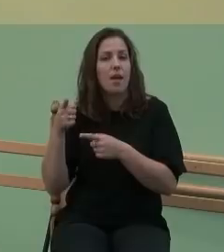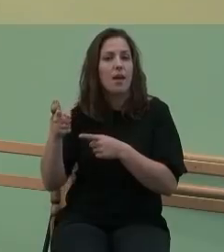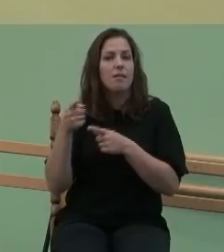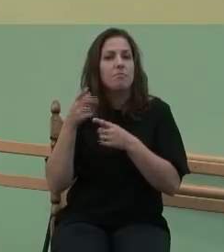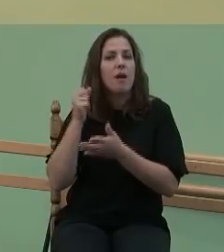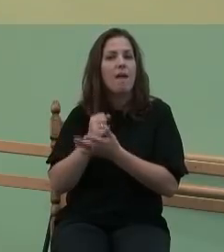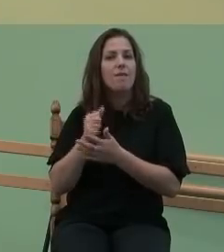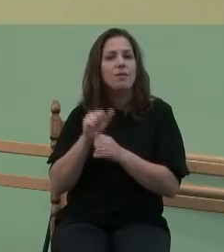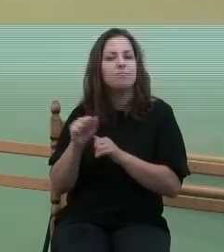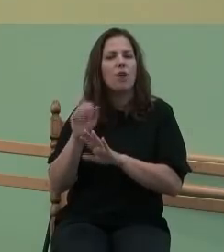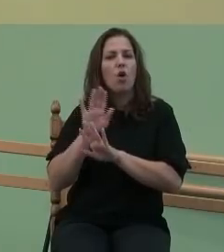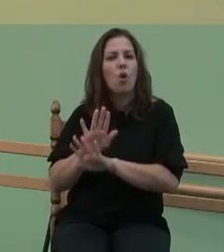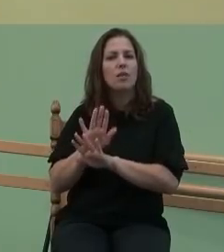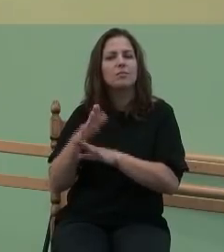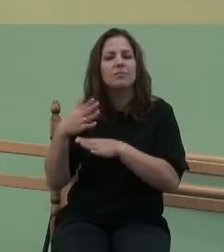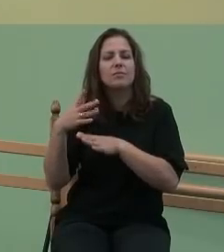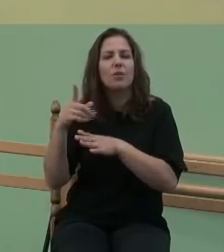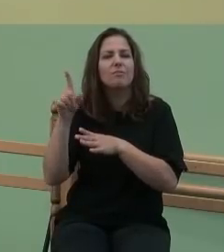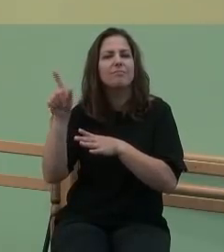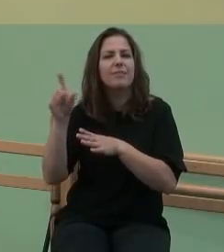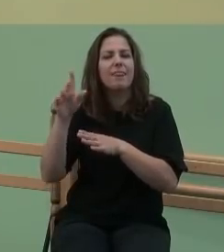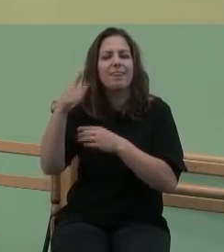jest tarczą chroniącą słabszego.